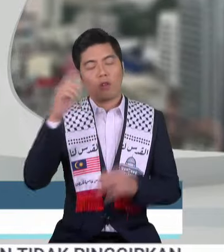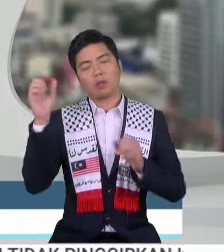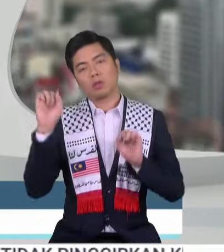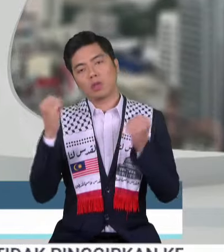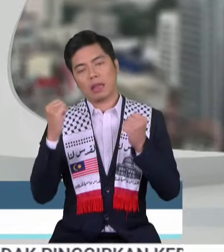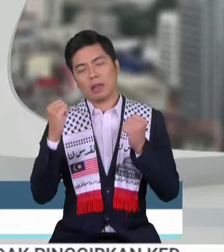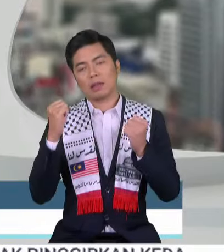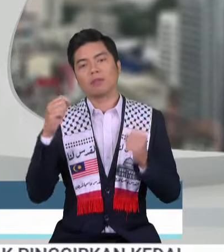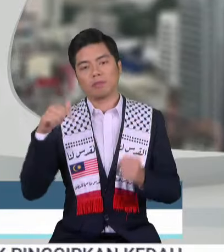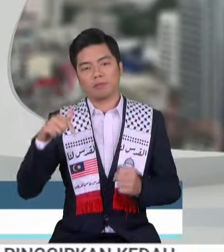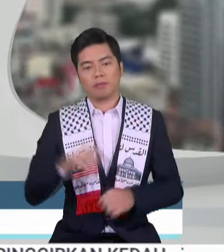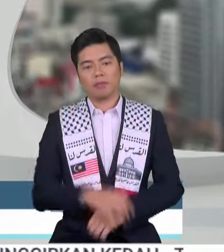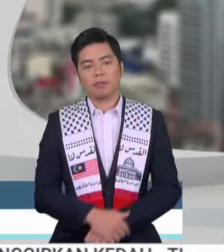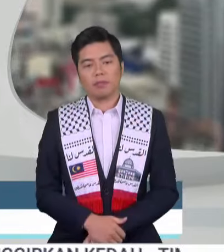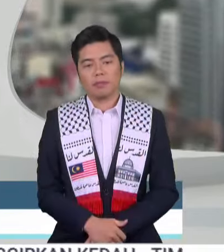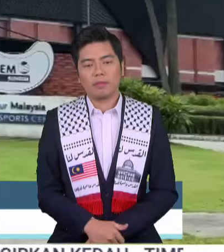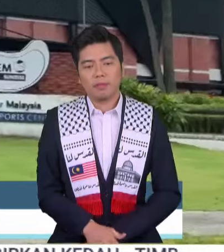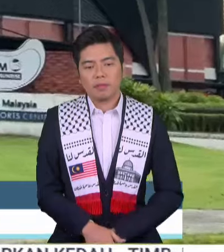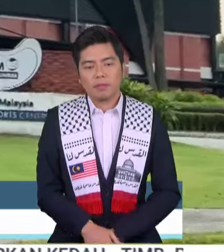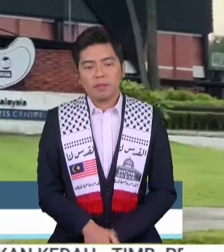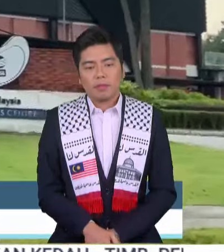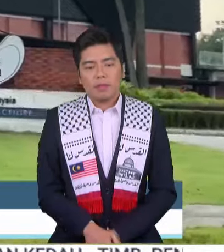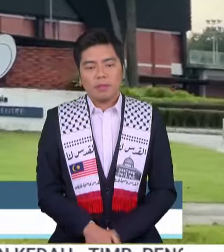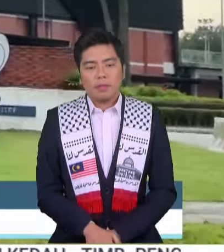berprestij di negeri ini.